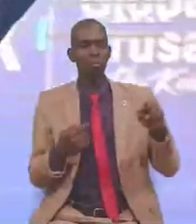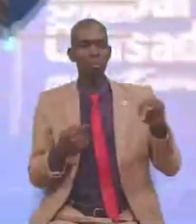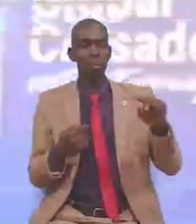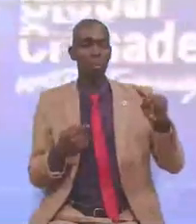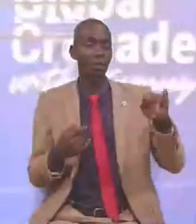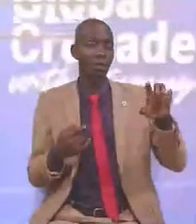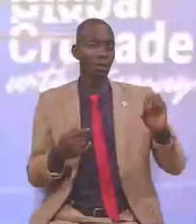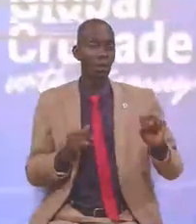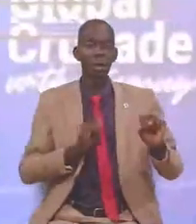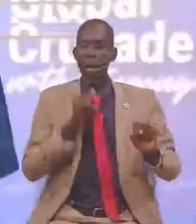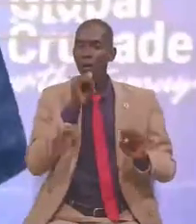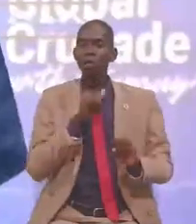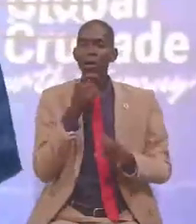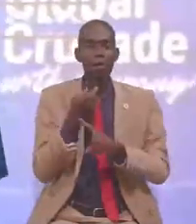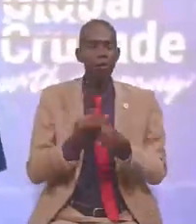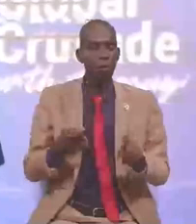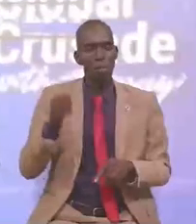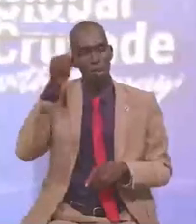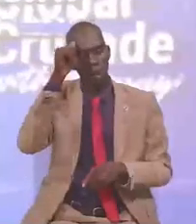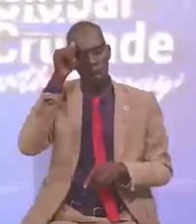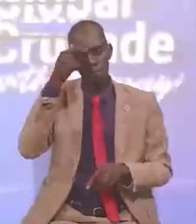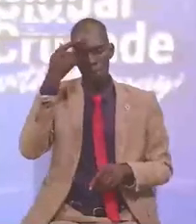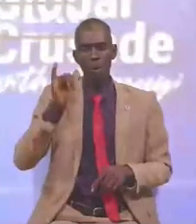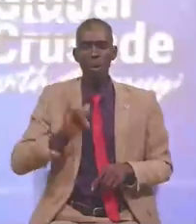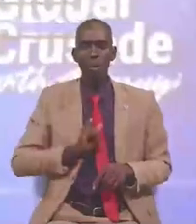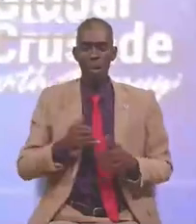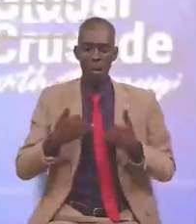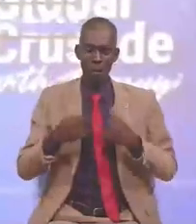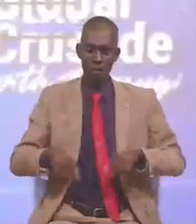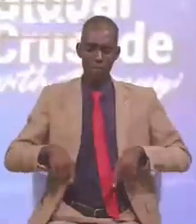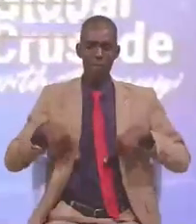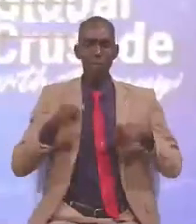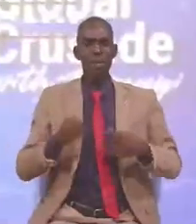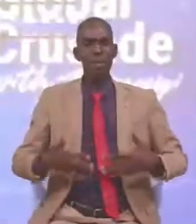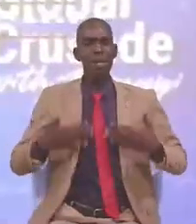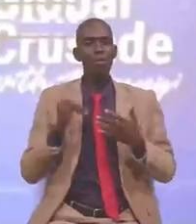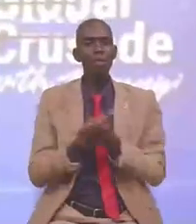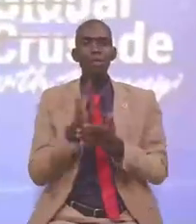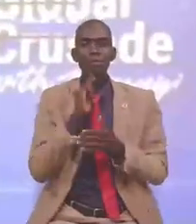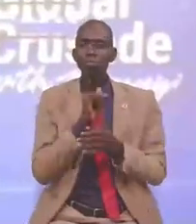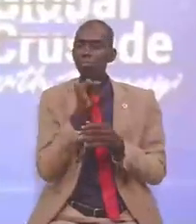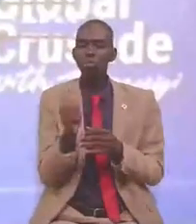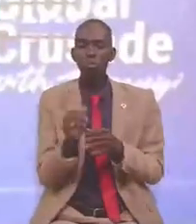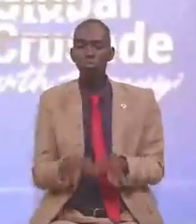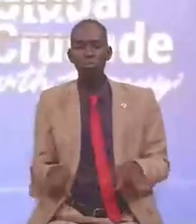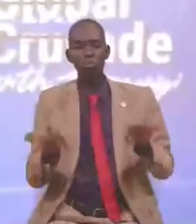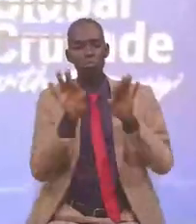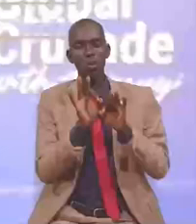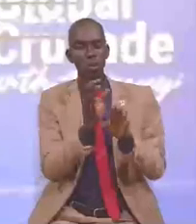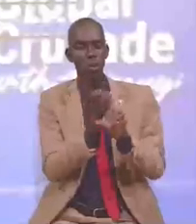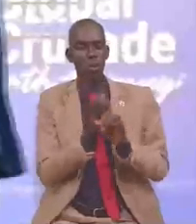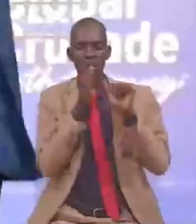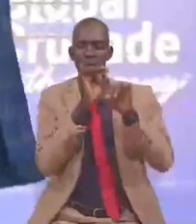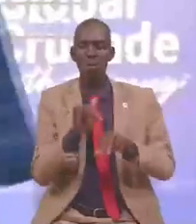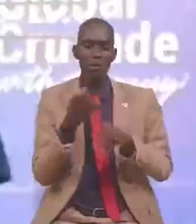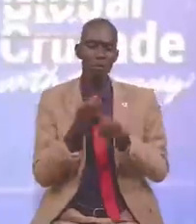descendante d'Adam, parce que j'ai mené une vie qui ne mérite aucune bénédiction du ciel. Je sais